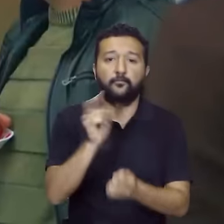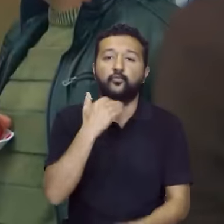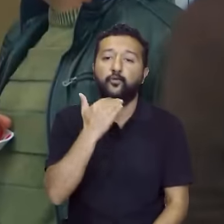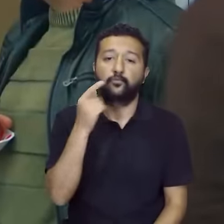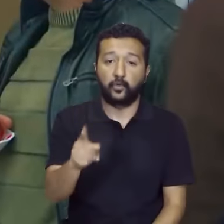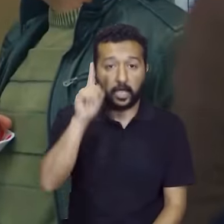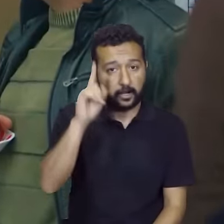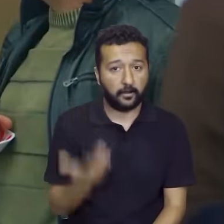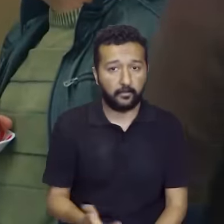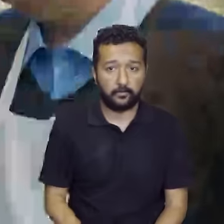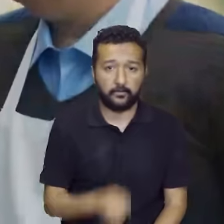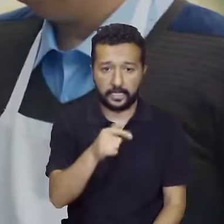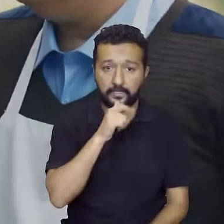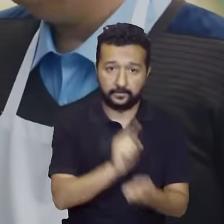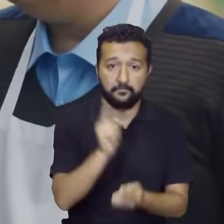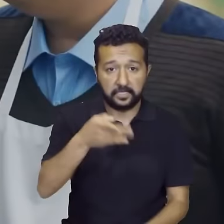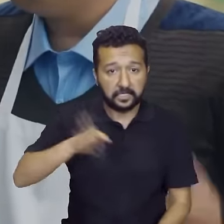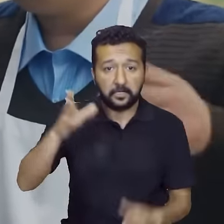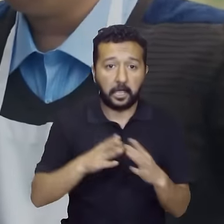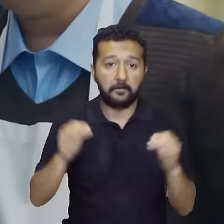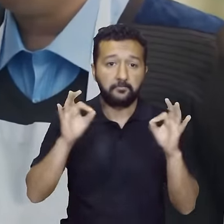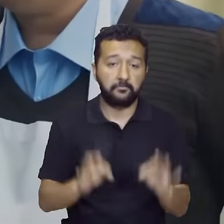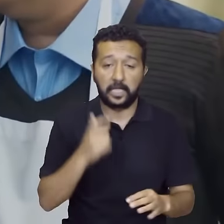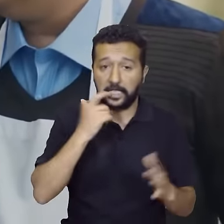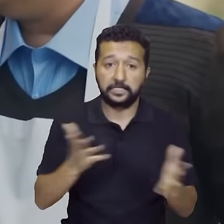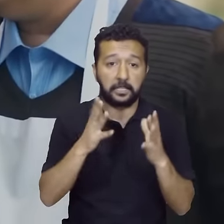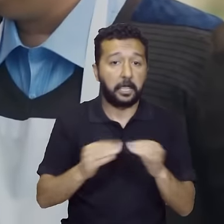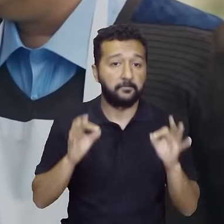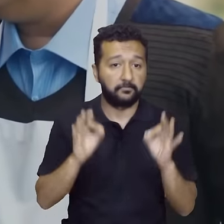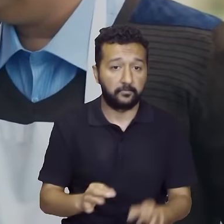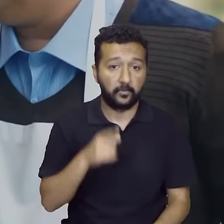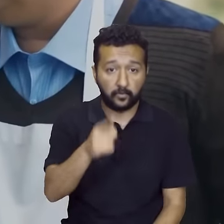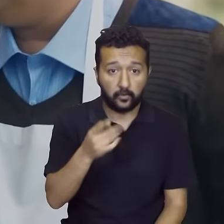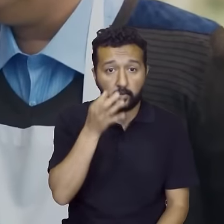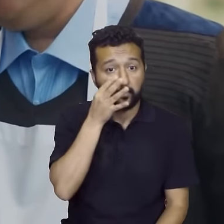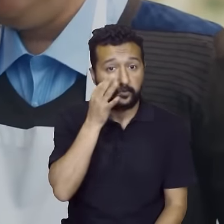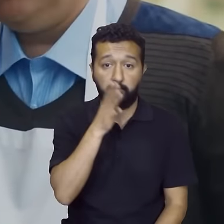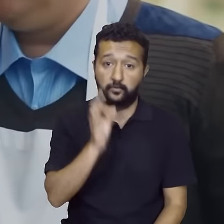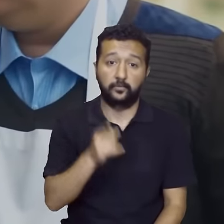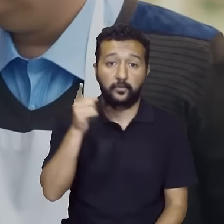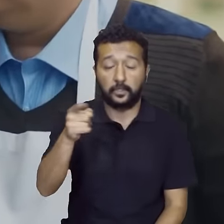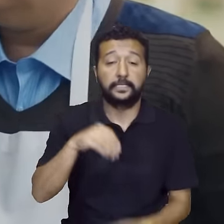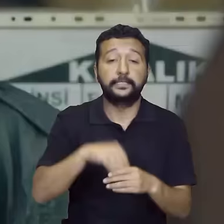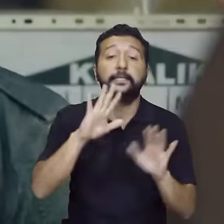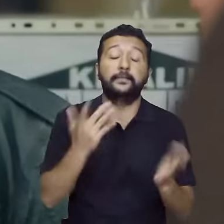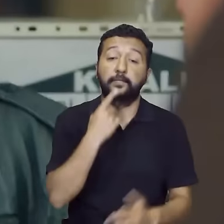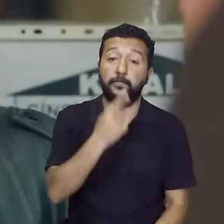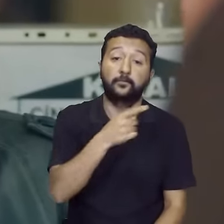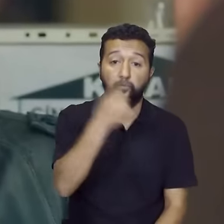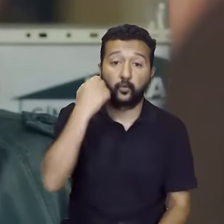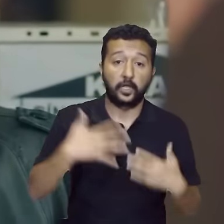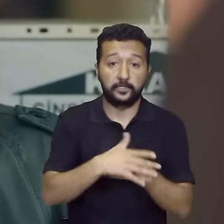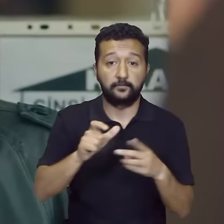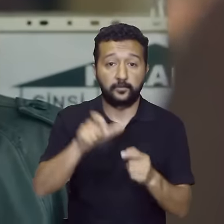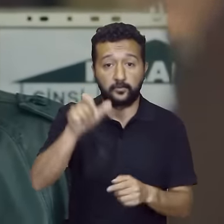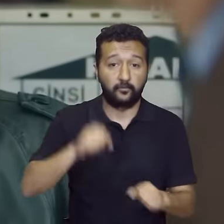ulaşılmıyor. Allah Allah, adam bir gitti bir gitti. Yani yıllardır ortada yok. Hayır, özledim de biliyor musunuz? Ya o değil de bir şey söyleyeceğim. Dün akşam